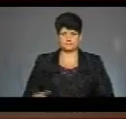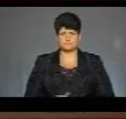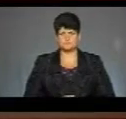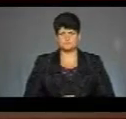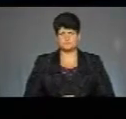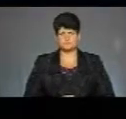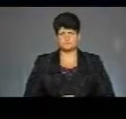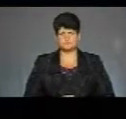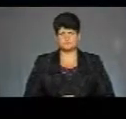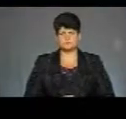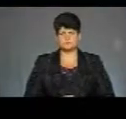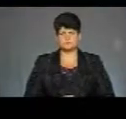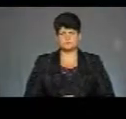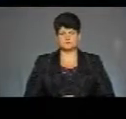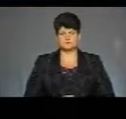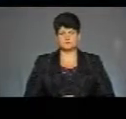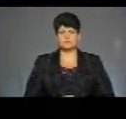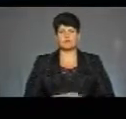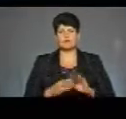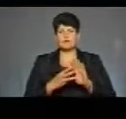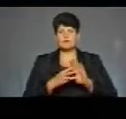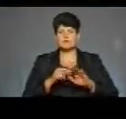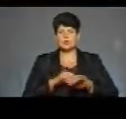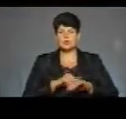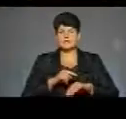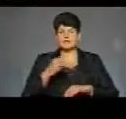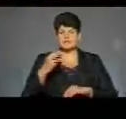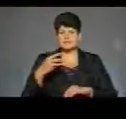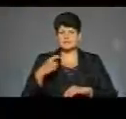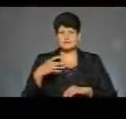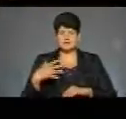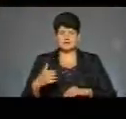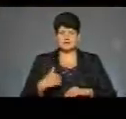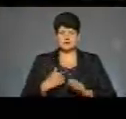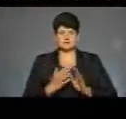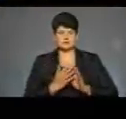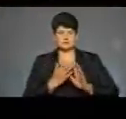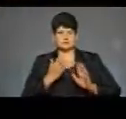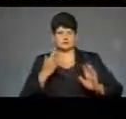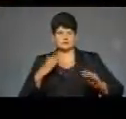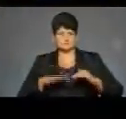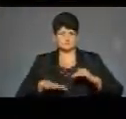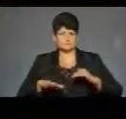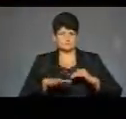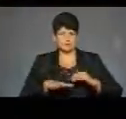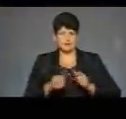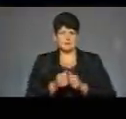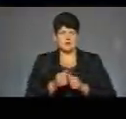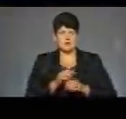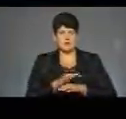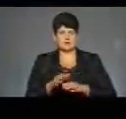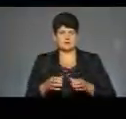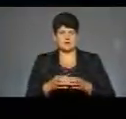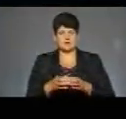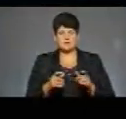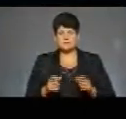Буденчука. У 8 годині 30 хвилин військовослужбовці шикуються на плацу артбригади.